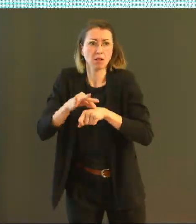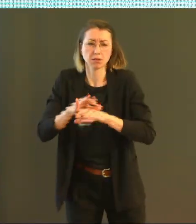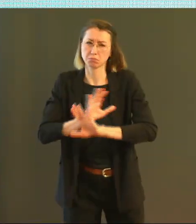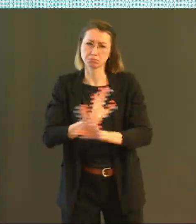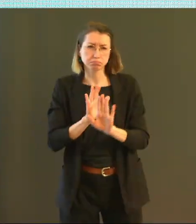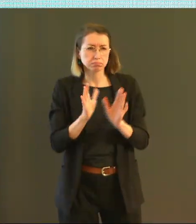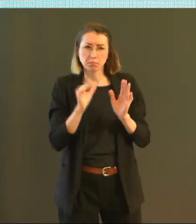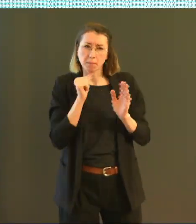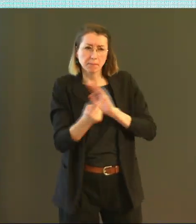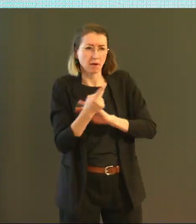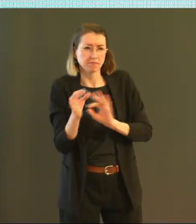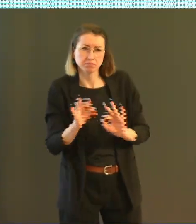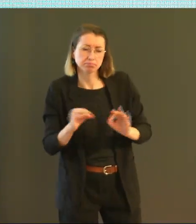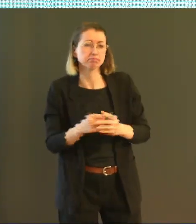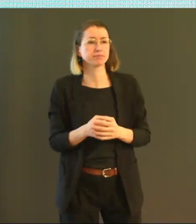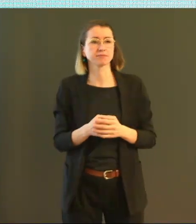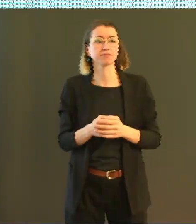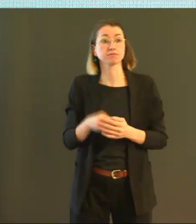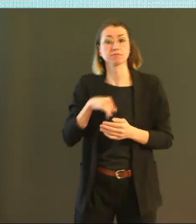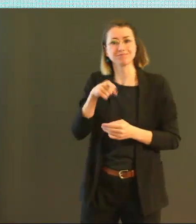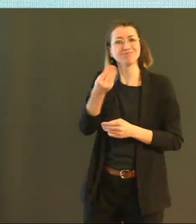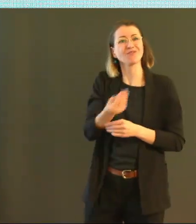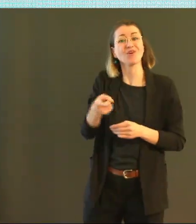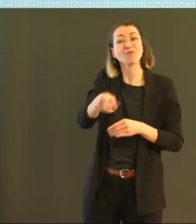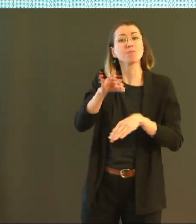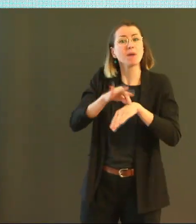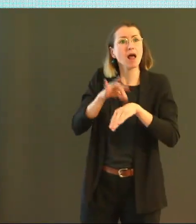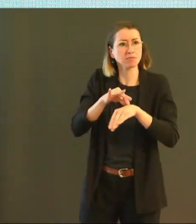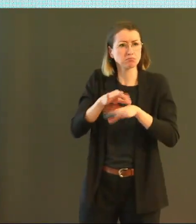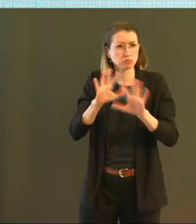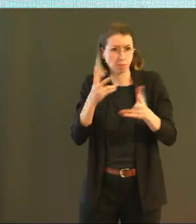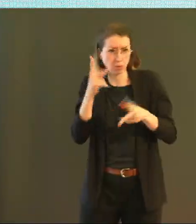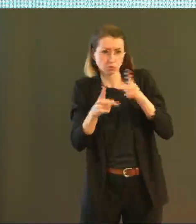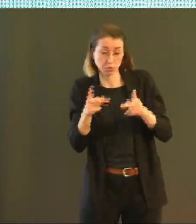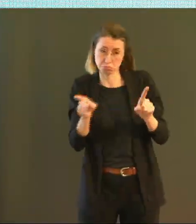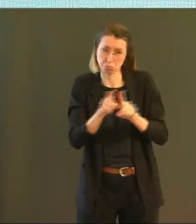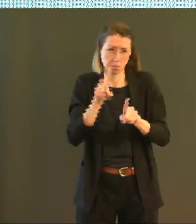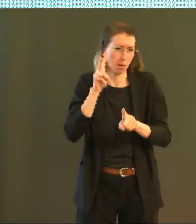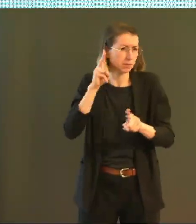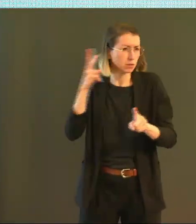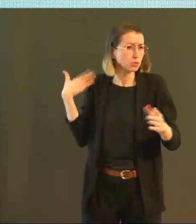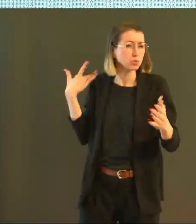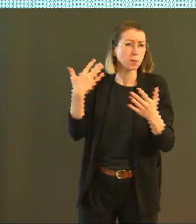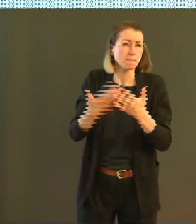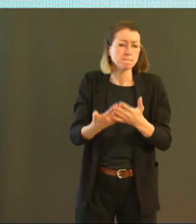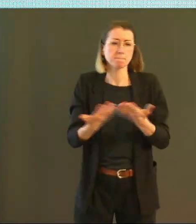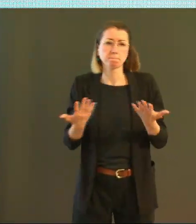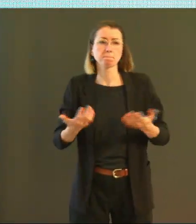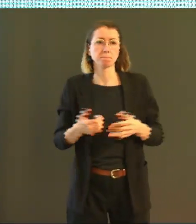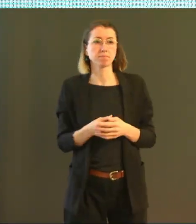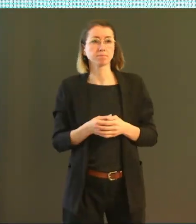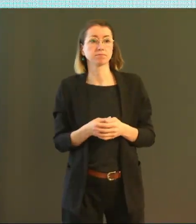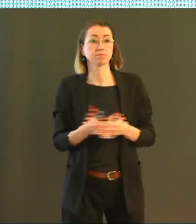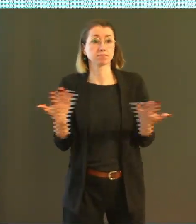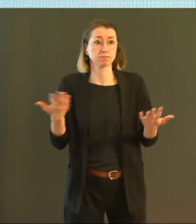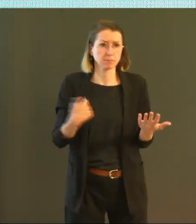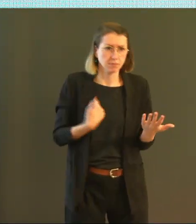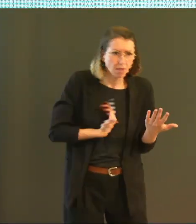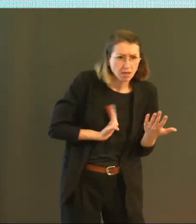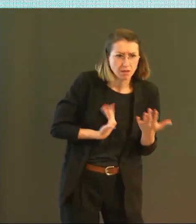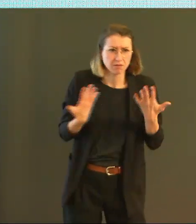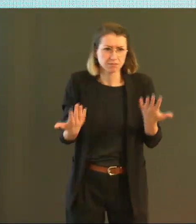maintenant comme il était auparavant il n'est pas utile il serait même dangereux d'éviter de se présenter auprès de son pédiatre si par exemple